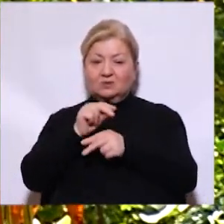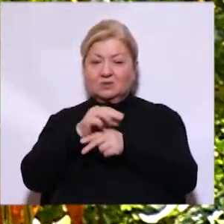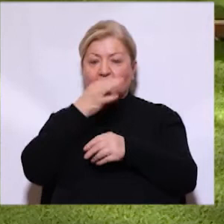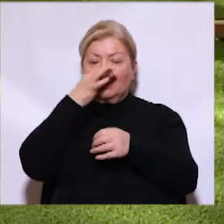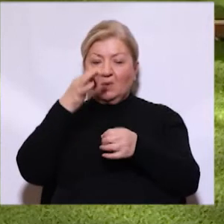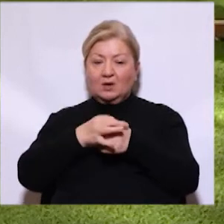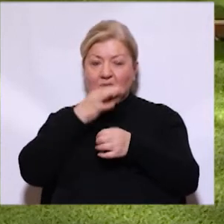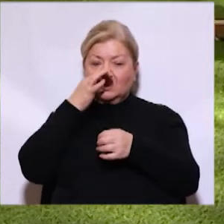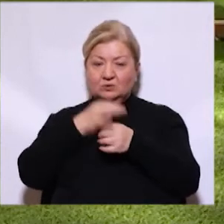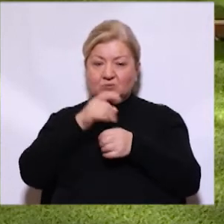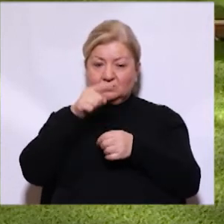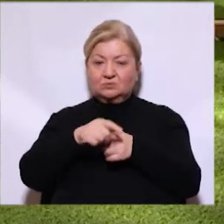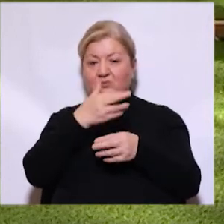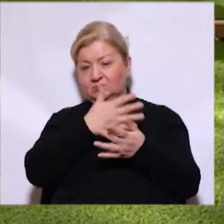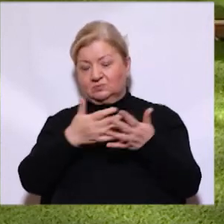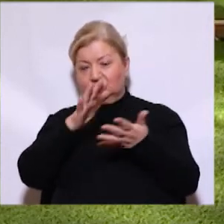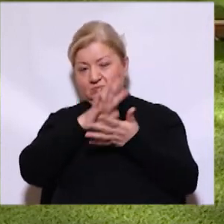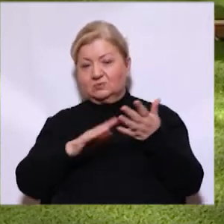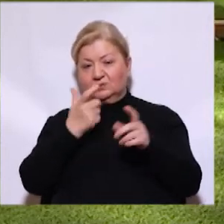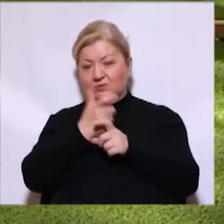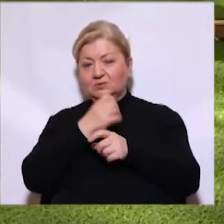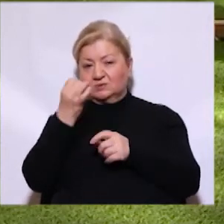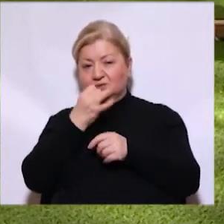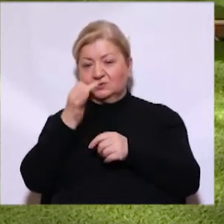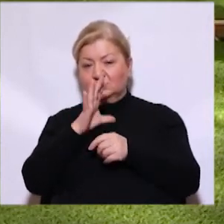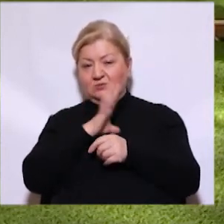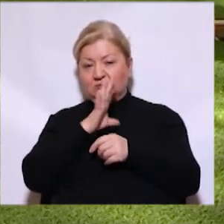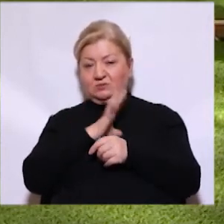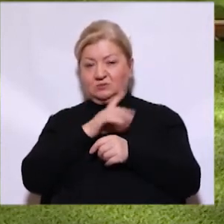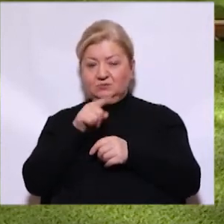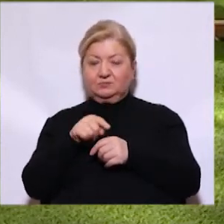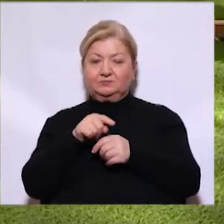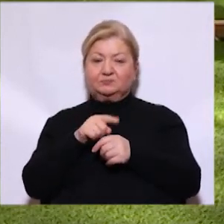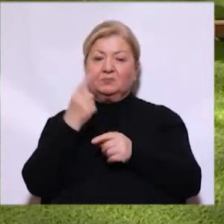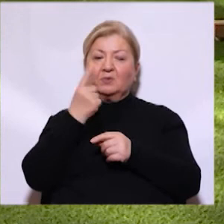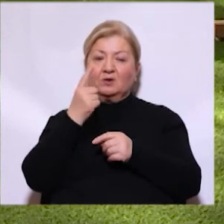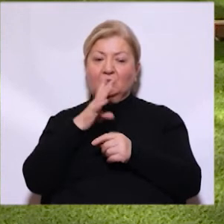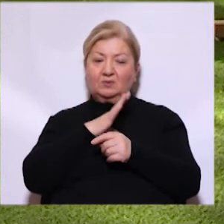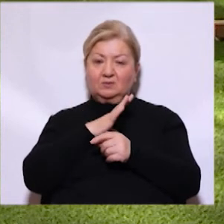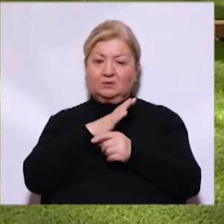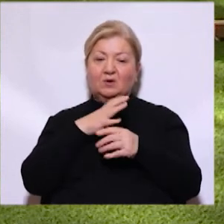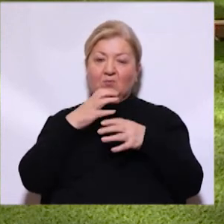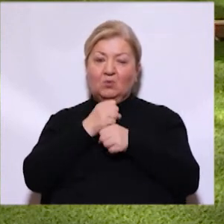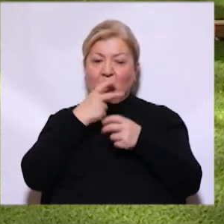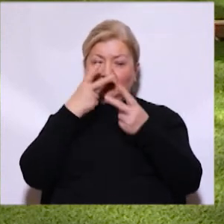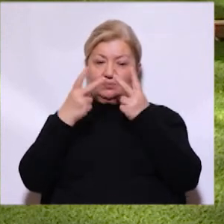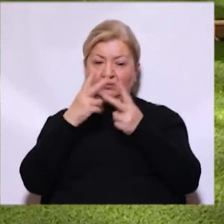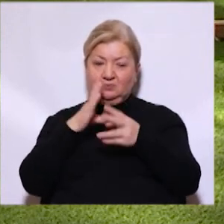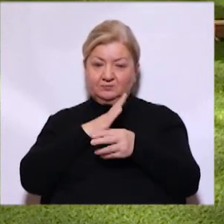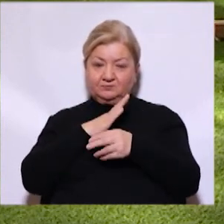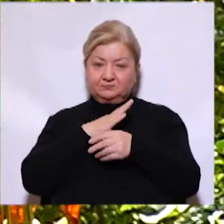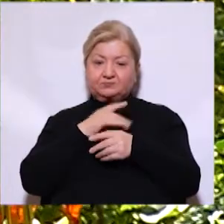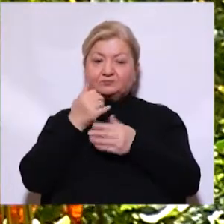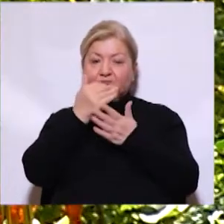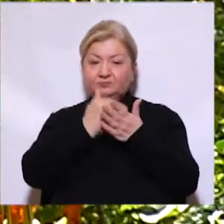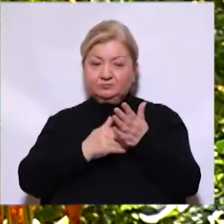მათ პასუხისგებლობებს და ასე შემდეგ, ხო? მე მგონი საინტერესო გაკვეთილი გამოგვივიდა ეს პირველი და თან რაღაცა მოკლე მიმოხილვაც